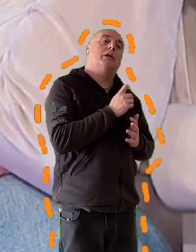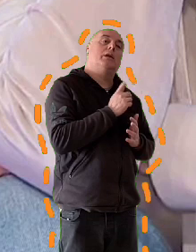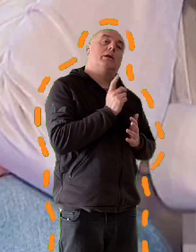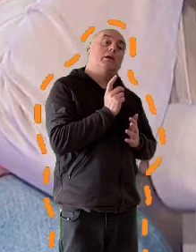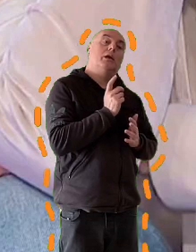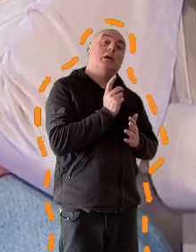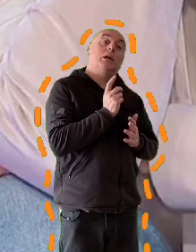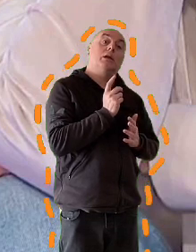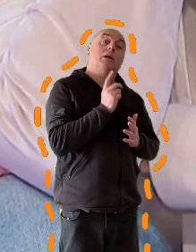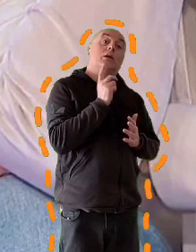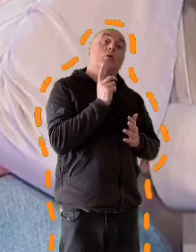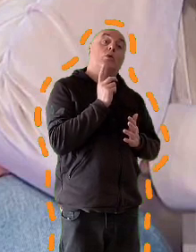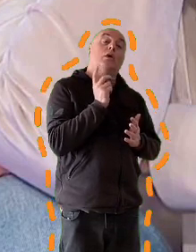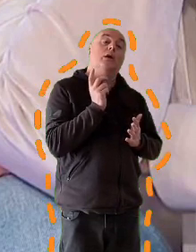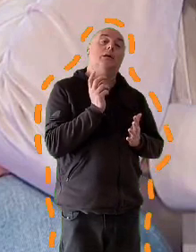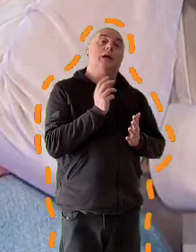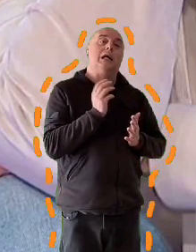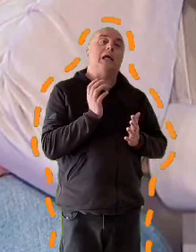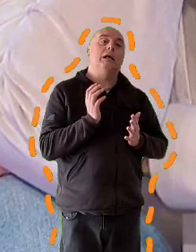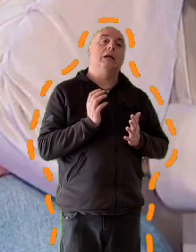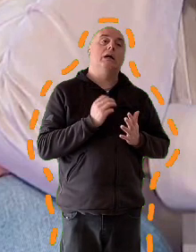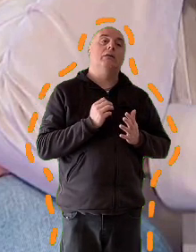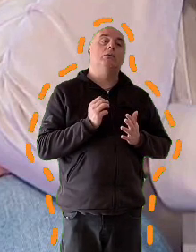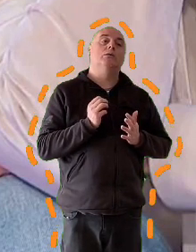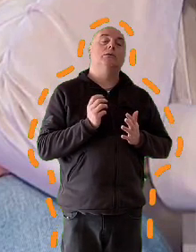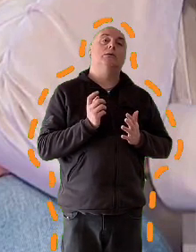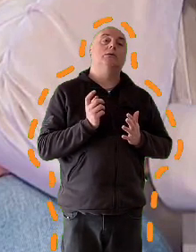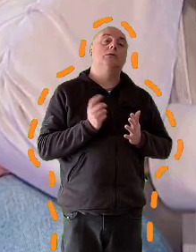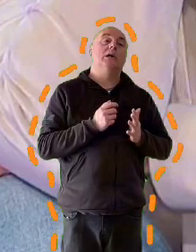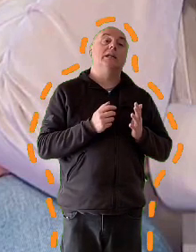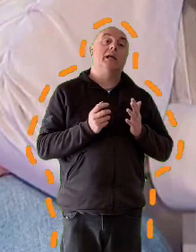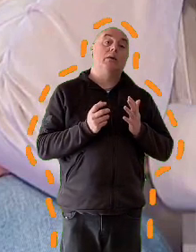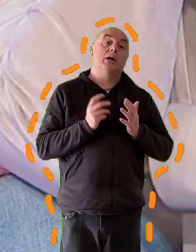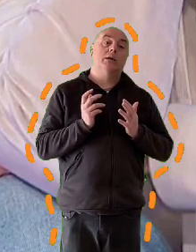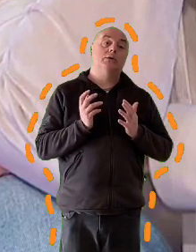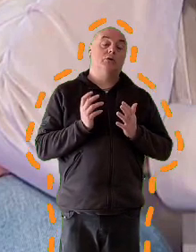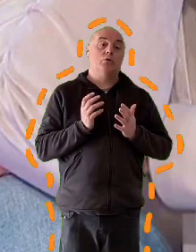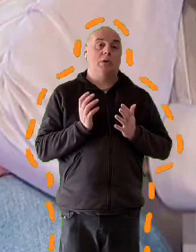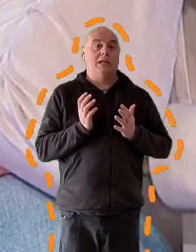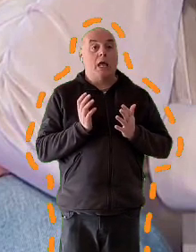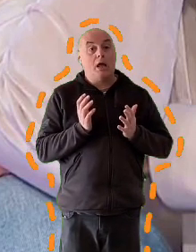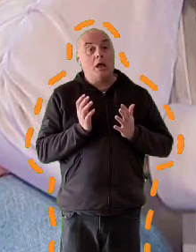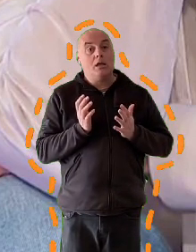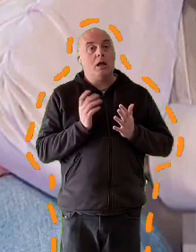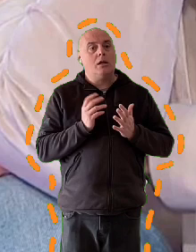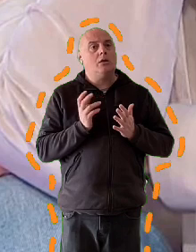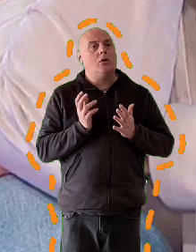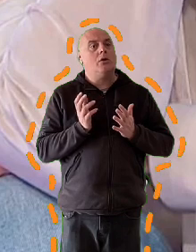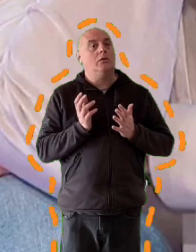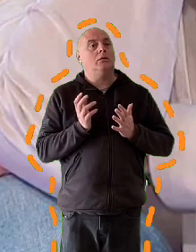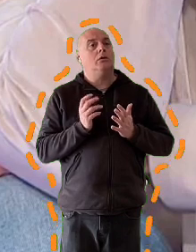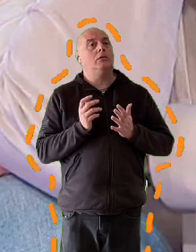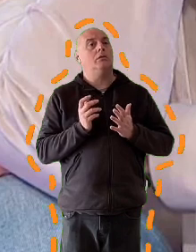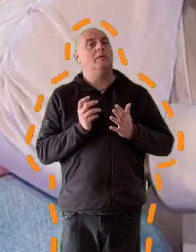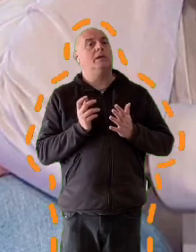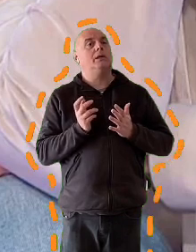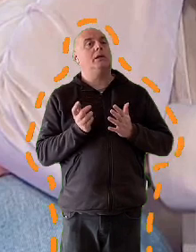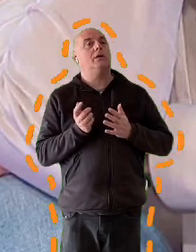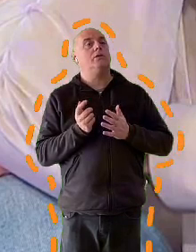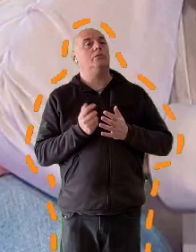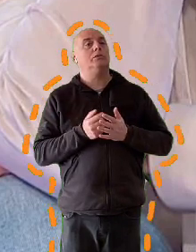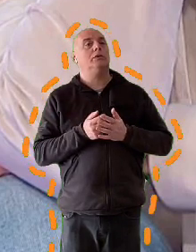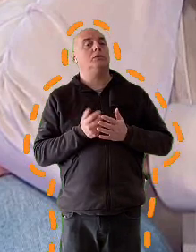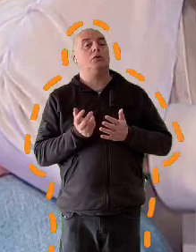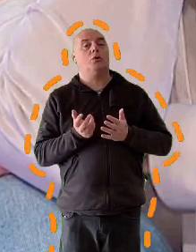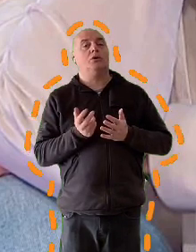e trascorrere del tempo con le persone che si vogliono bene è la cosa più preziosa legge Teresa al termine